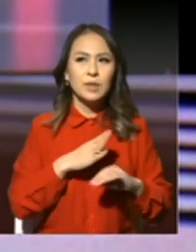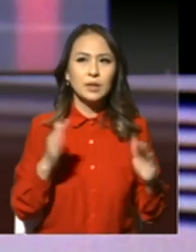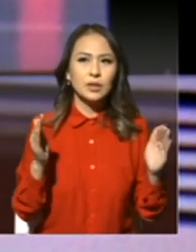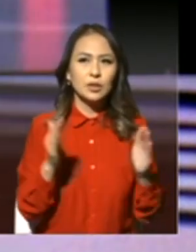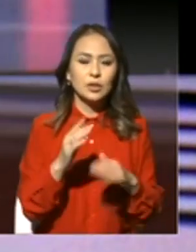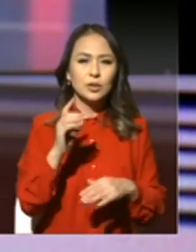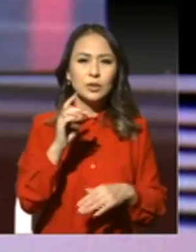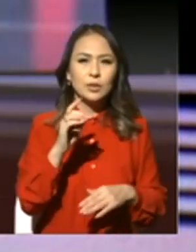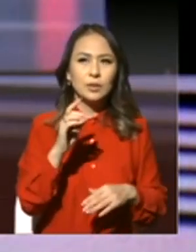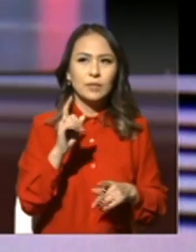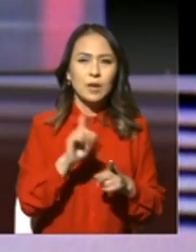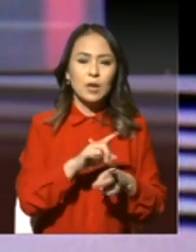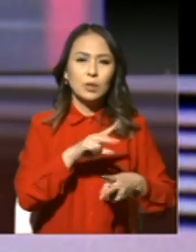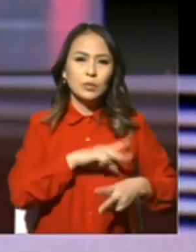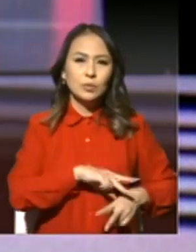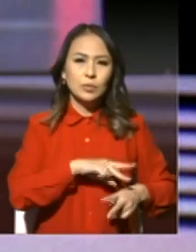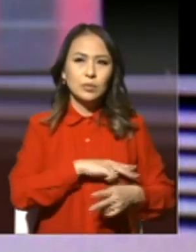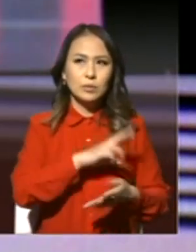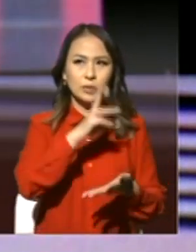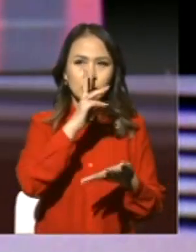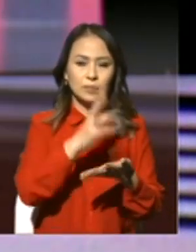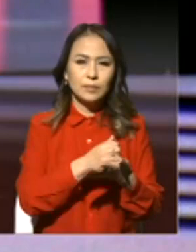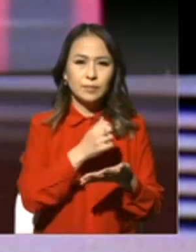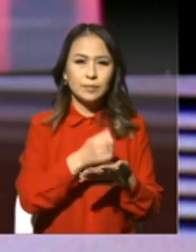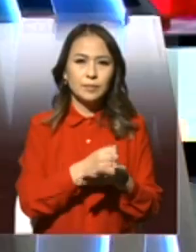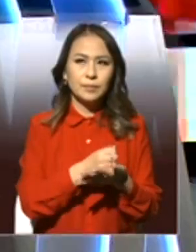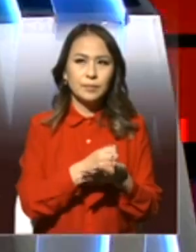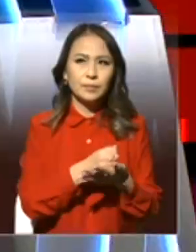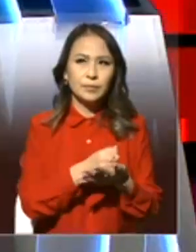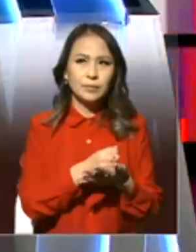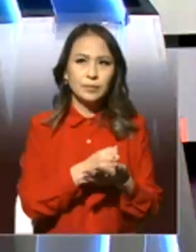кірім еңбек ақысы бар ғой, минимальный заработная плата.